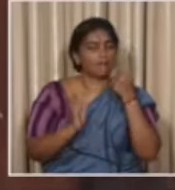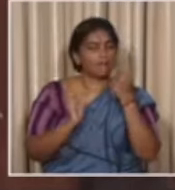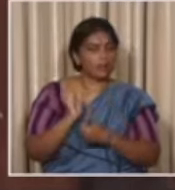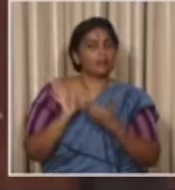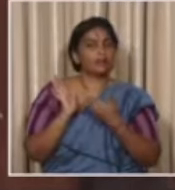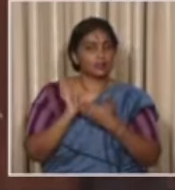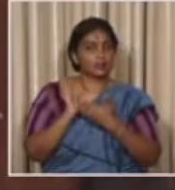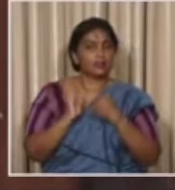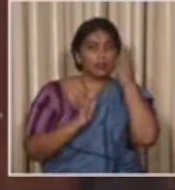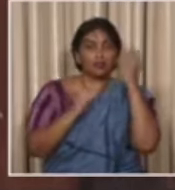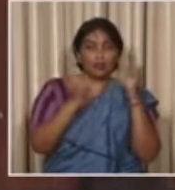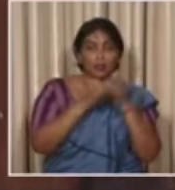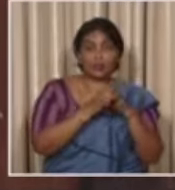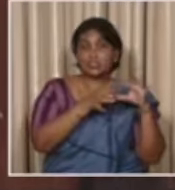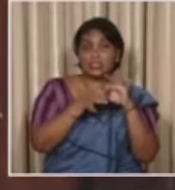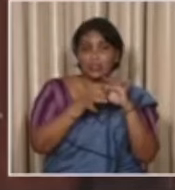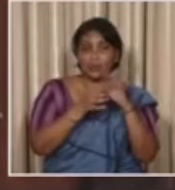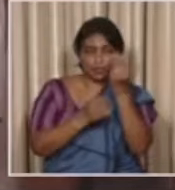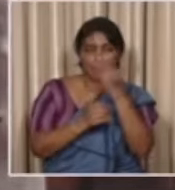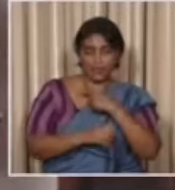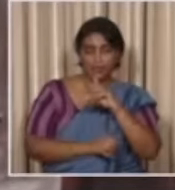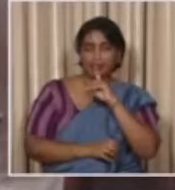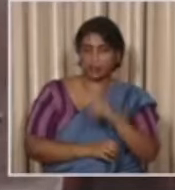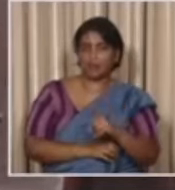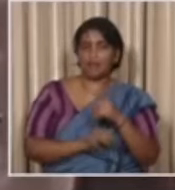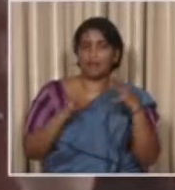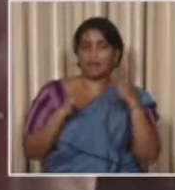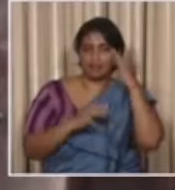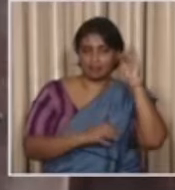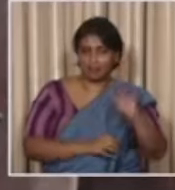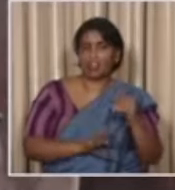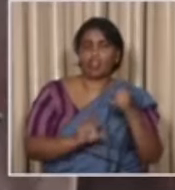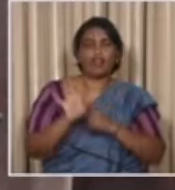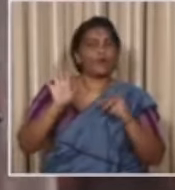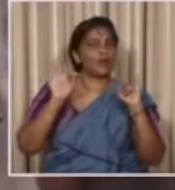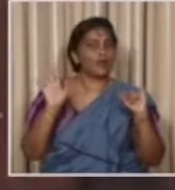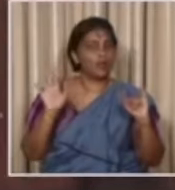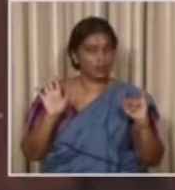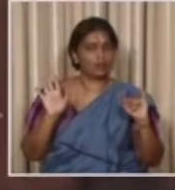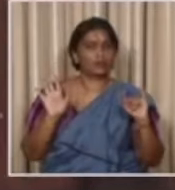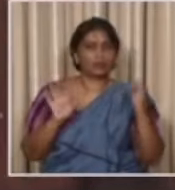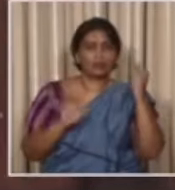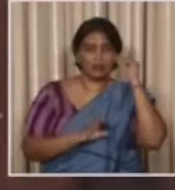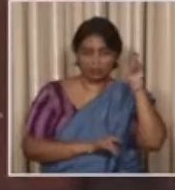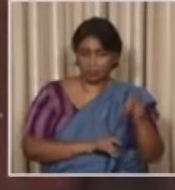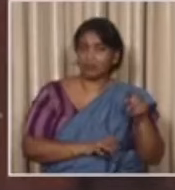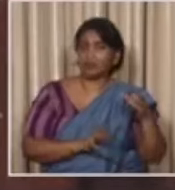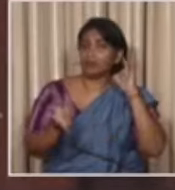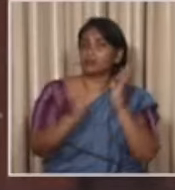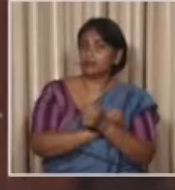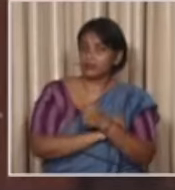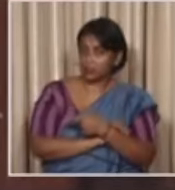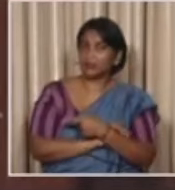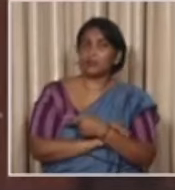මම මේකටයි බුද්ධිංශලයි තියෙන සම්බන්ධය මම තව ටිකකින් කියන්නම්. මේ වර්ෂා කියන දැරිය අවුරුදු 6ක මේ දැරිය පැහැරගෙන